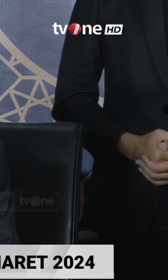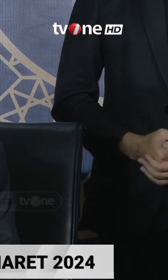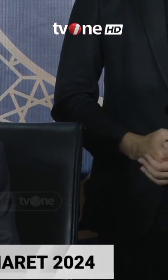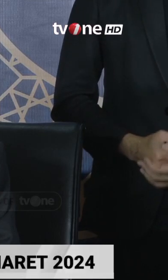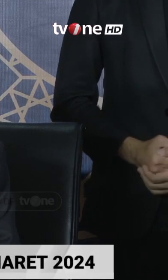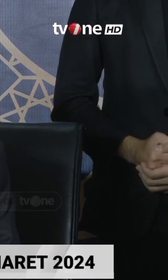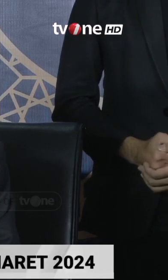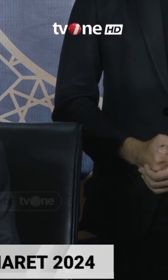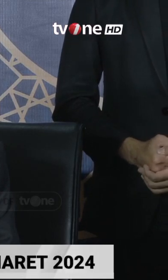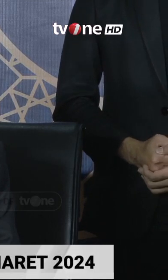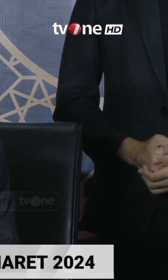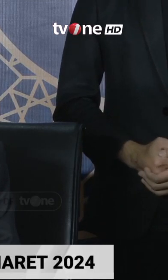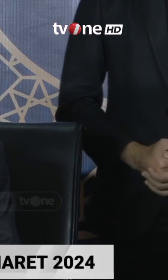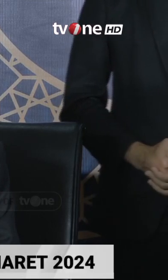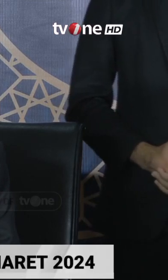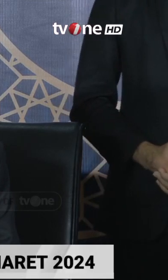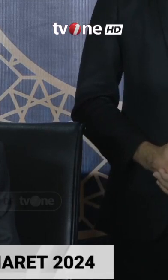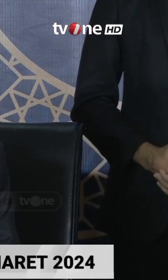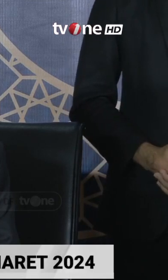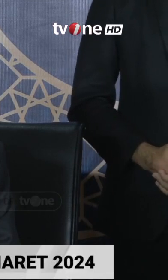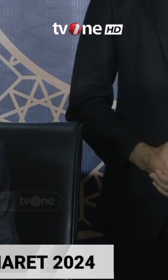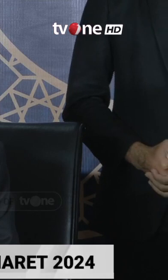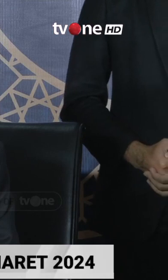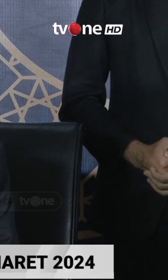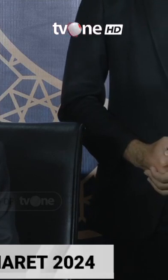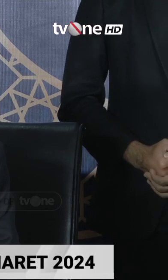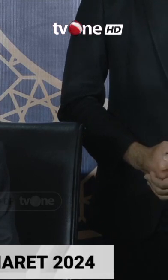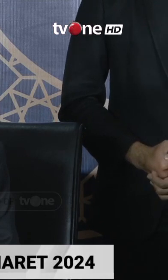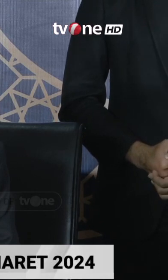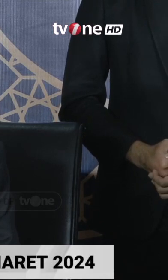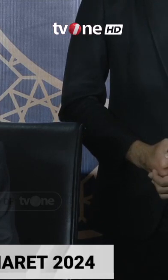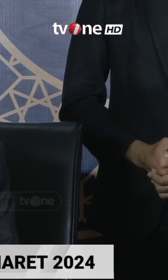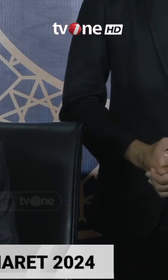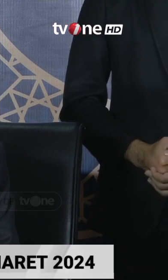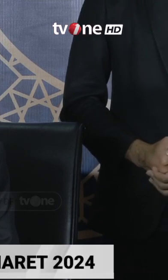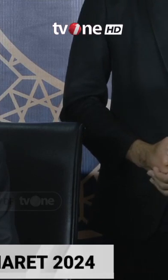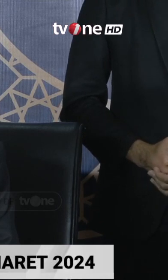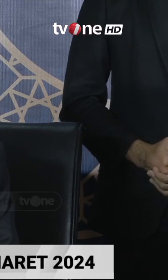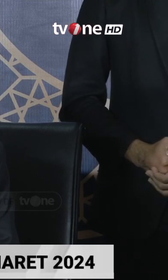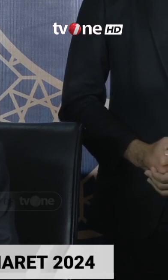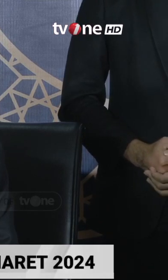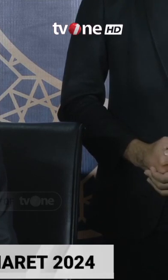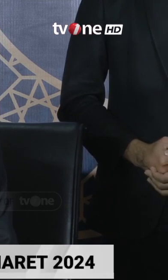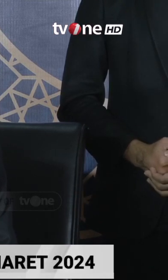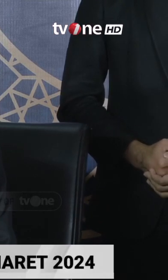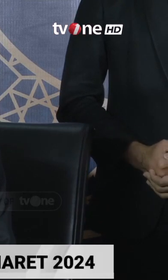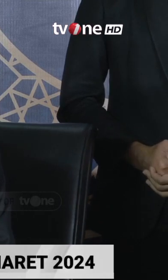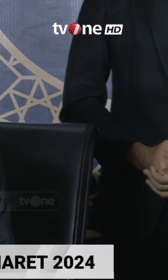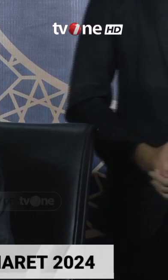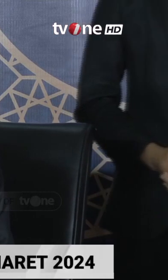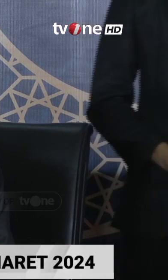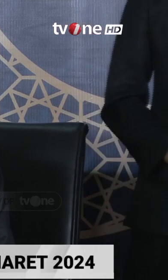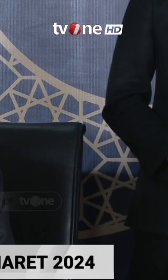qawaidiha. Wa asyhadu anna sayyidina Muhammadan 'abduhu wa rasuluh. Al-qail taraktukum 'ala al-mahajjatil bayda.